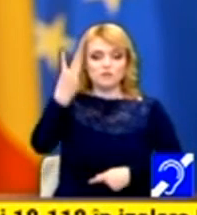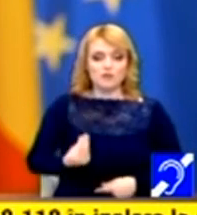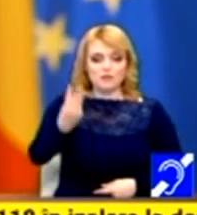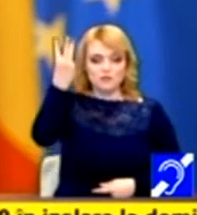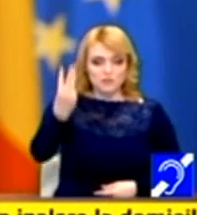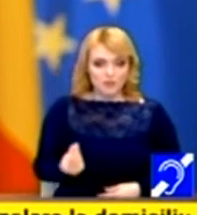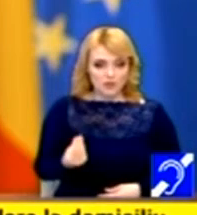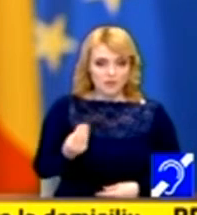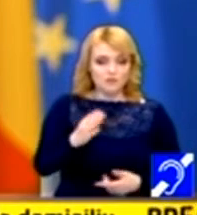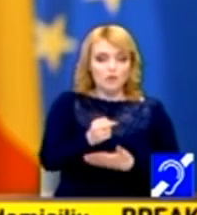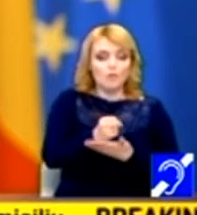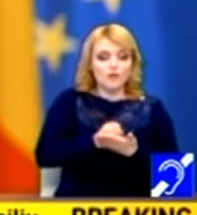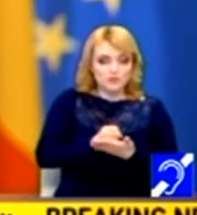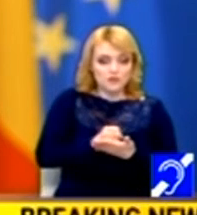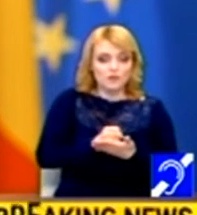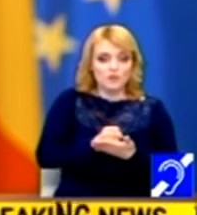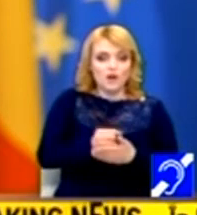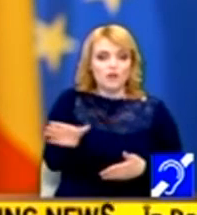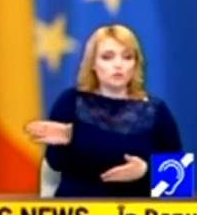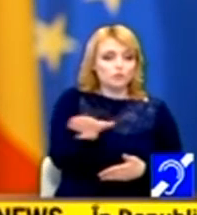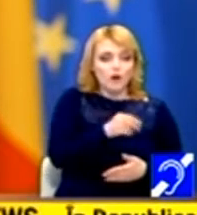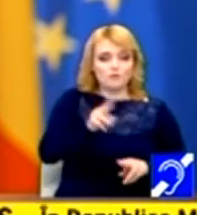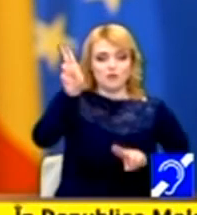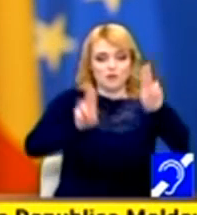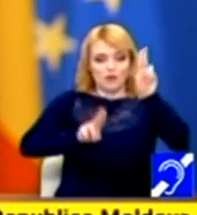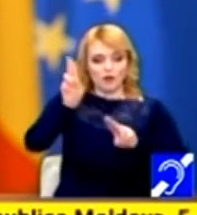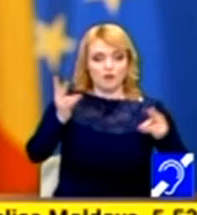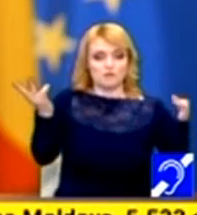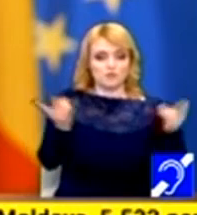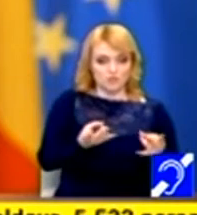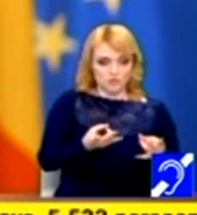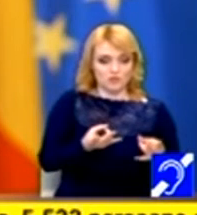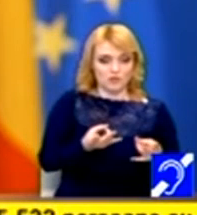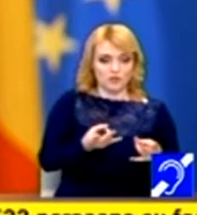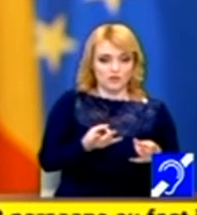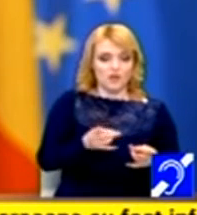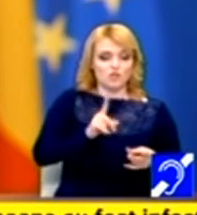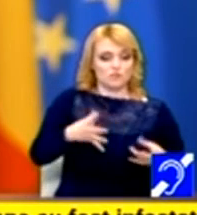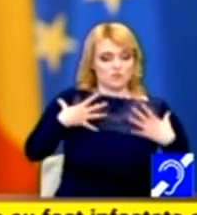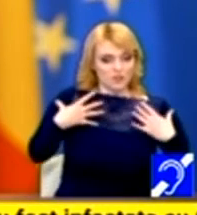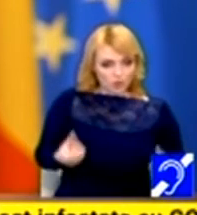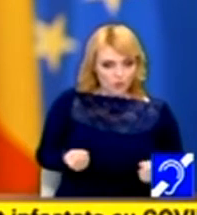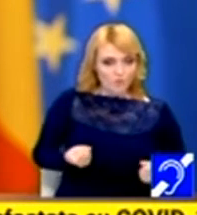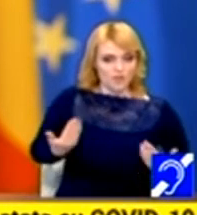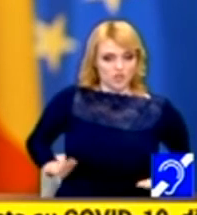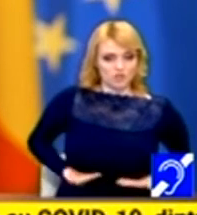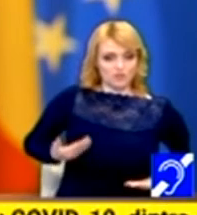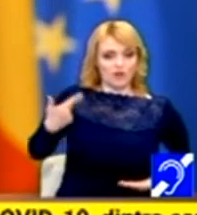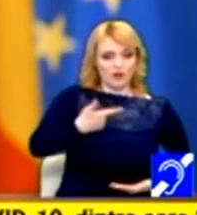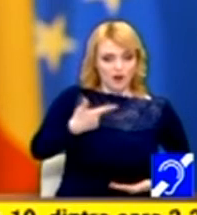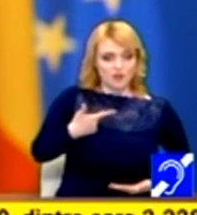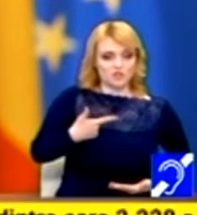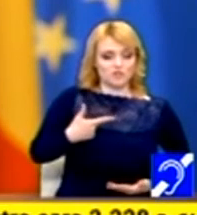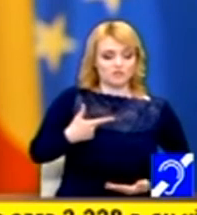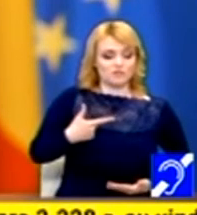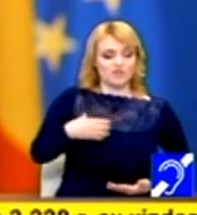zile să păstrăm toate regulile necesare pentru ca sănătatea și viața cetățenilor